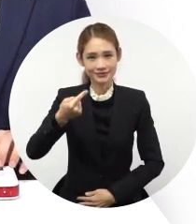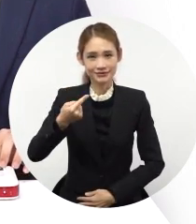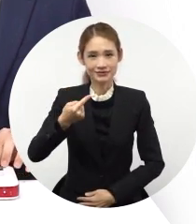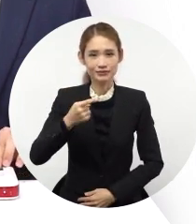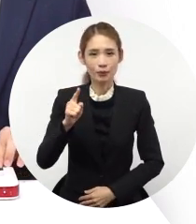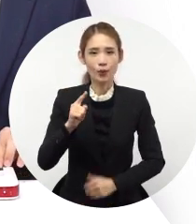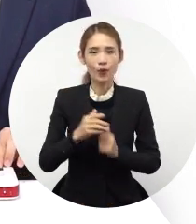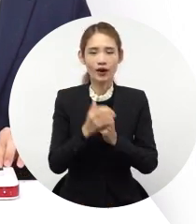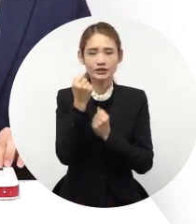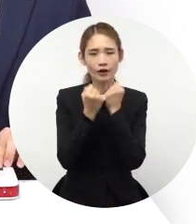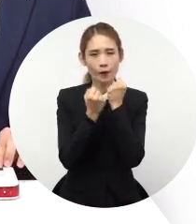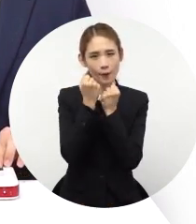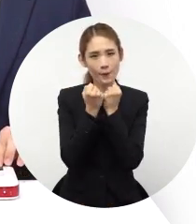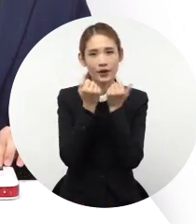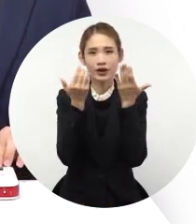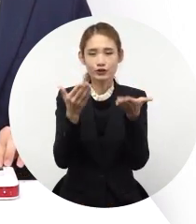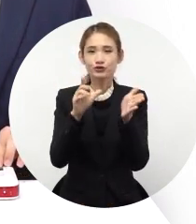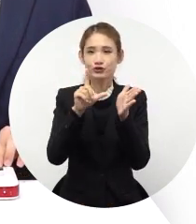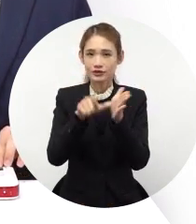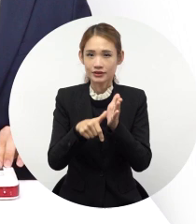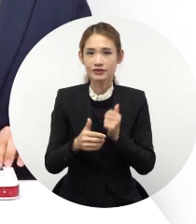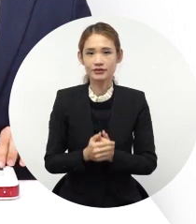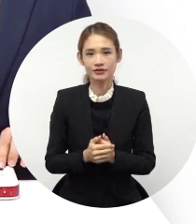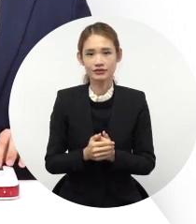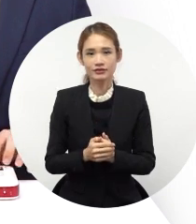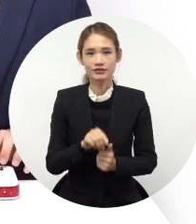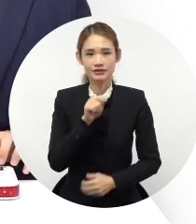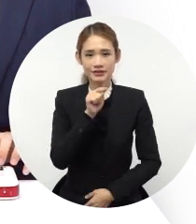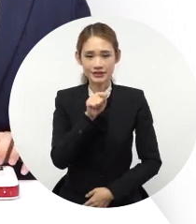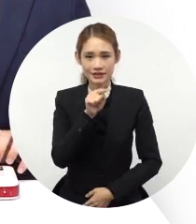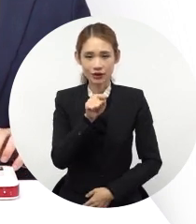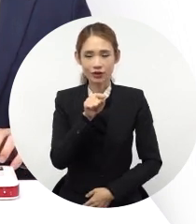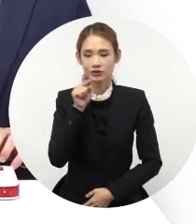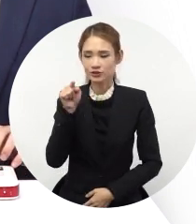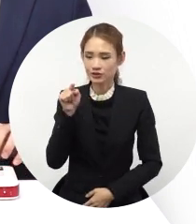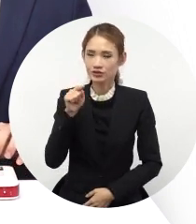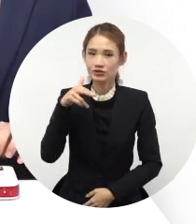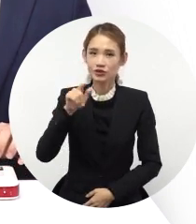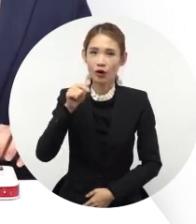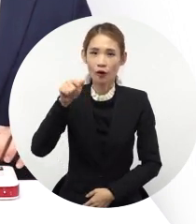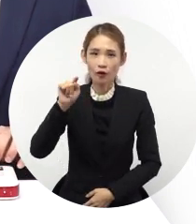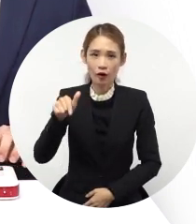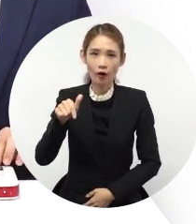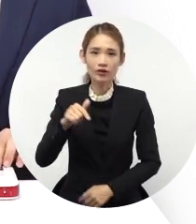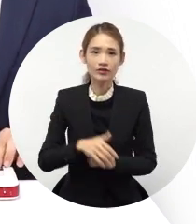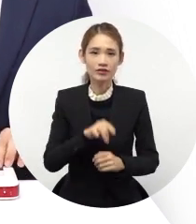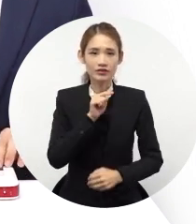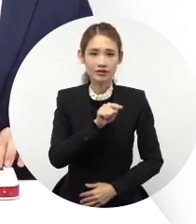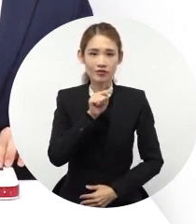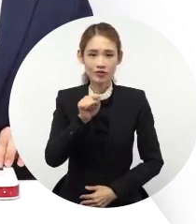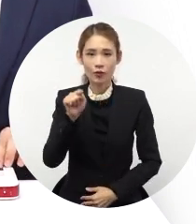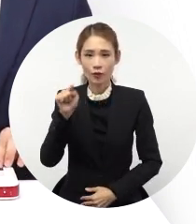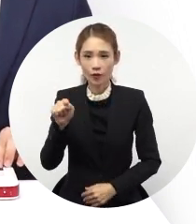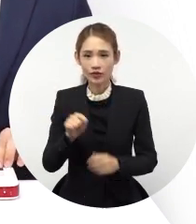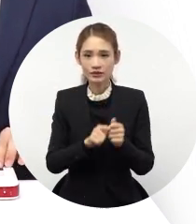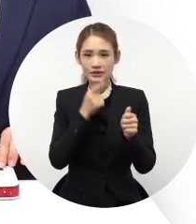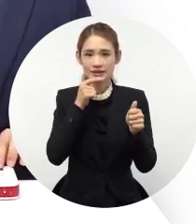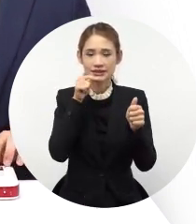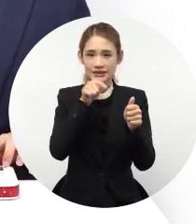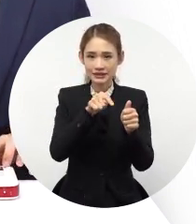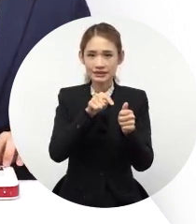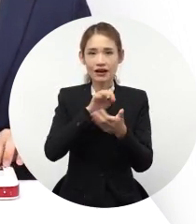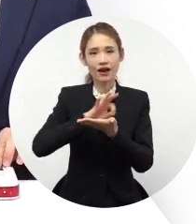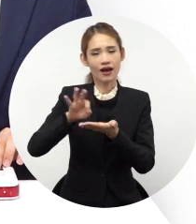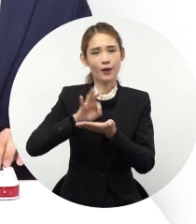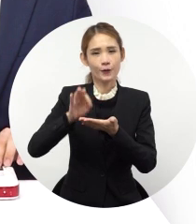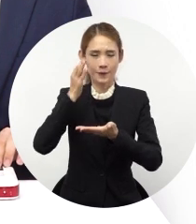다음으로는 무언가를 설명할 경우에 이것, 저것, 그것 이런